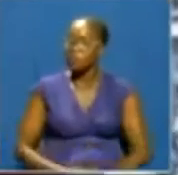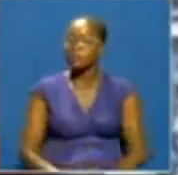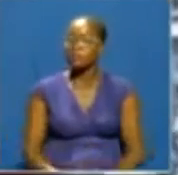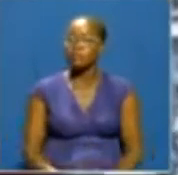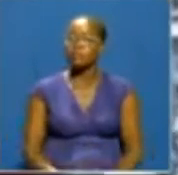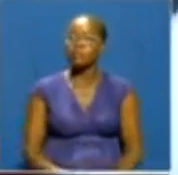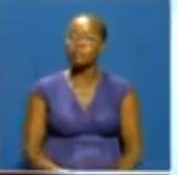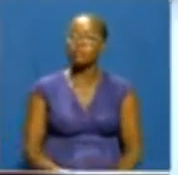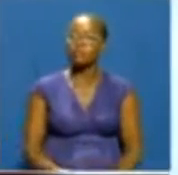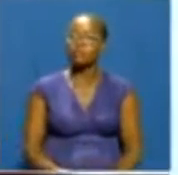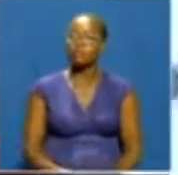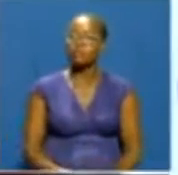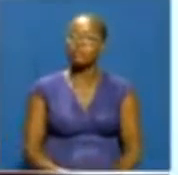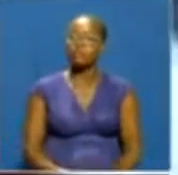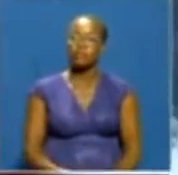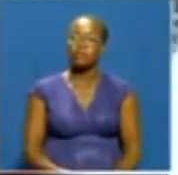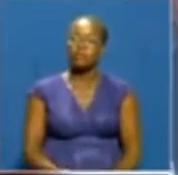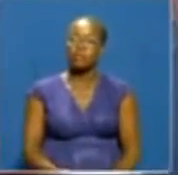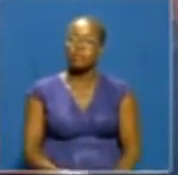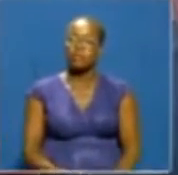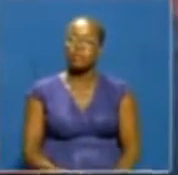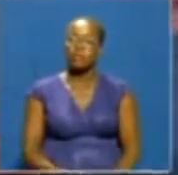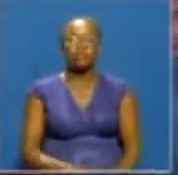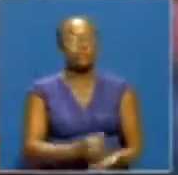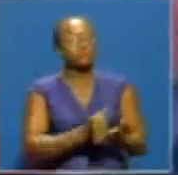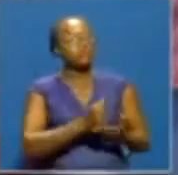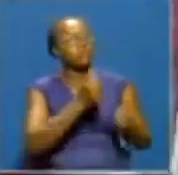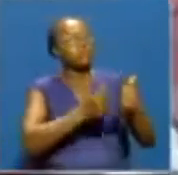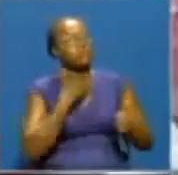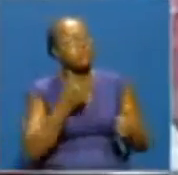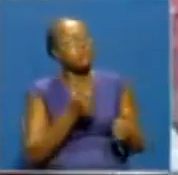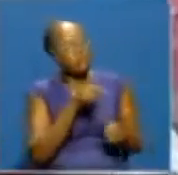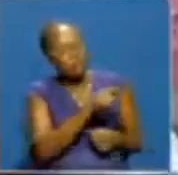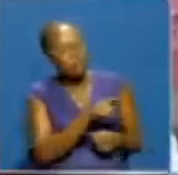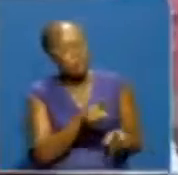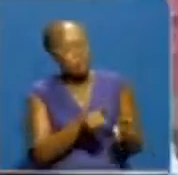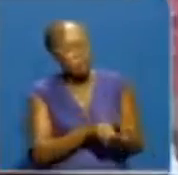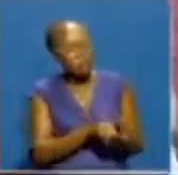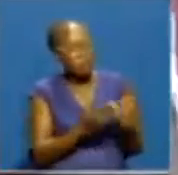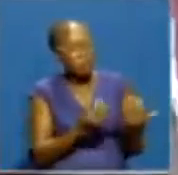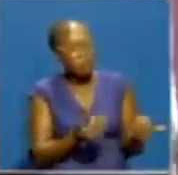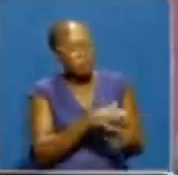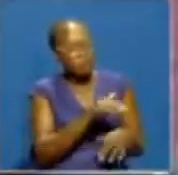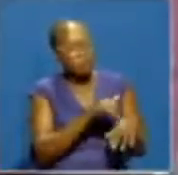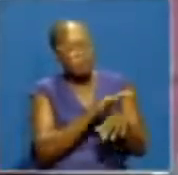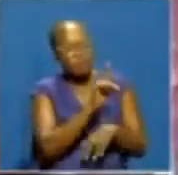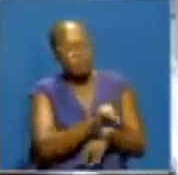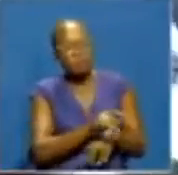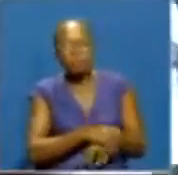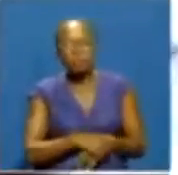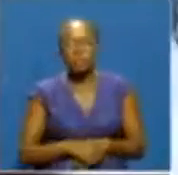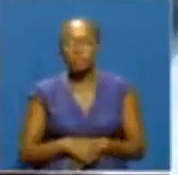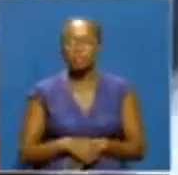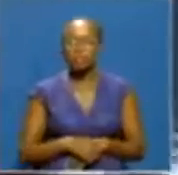tu na tutuambie tu mngependa usaidizi gani na je wewe umepoteza mali ya thamani ya shilingi ngapi? Kwa hakika